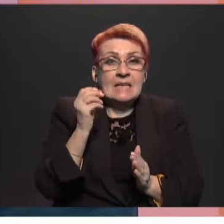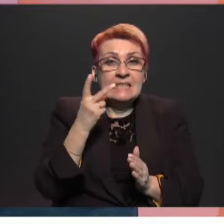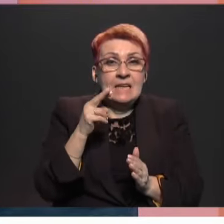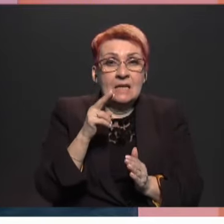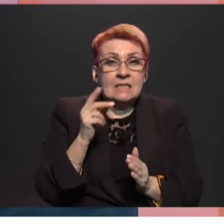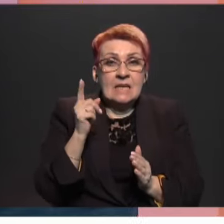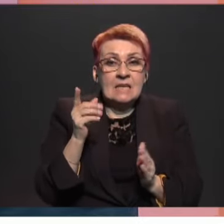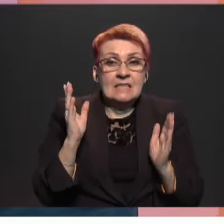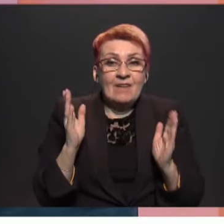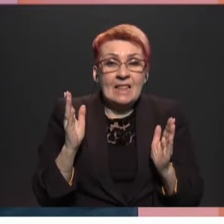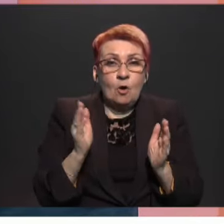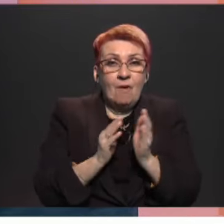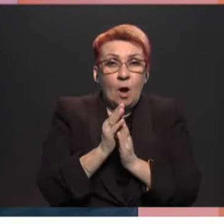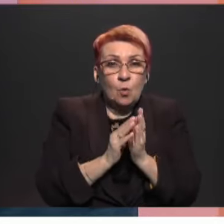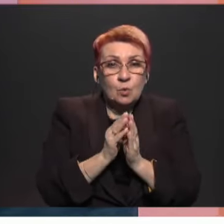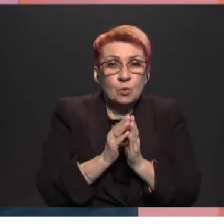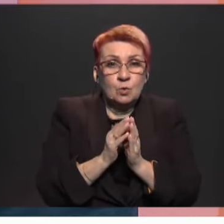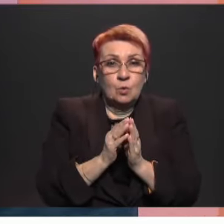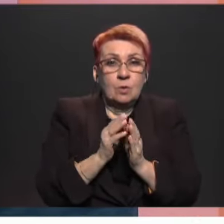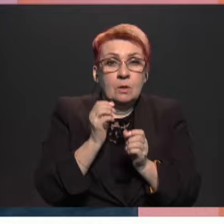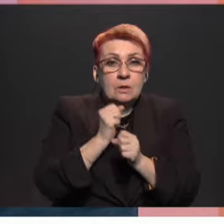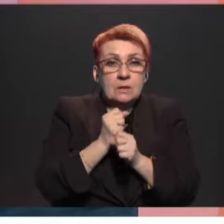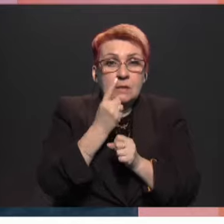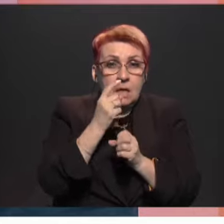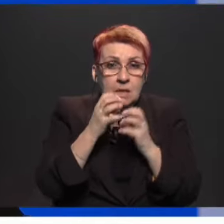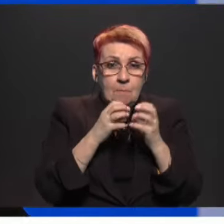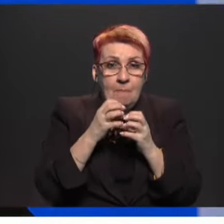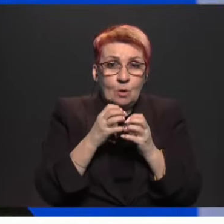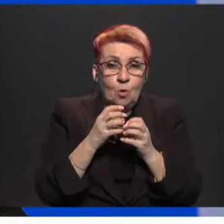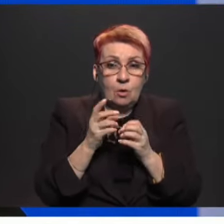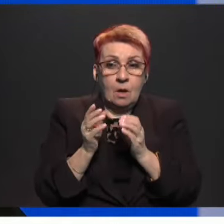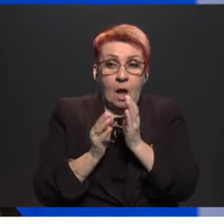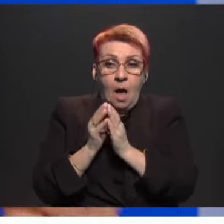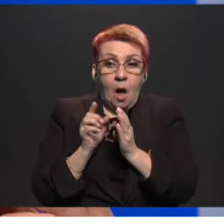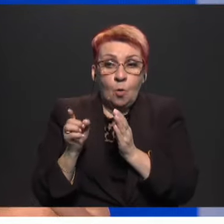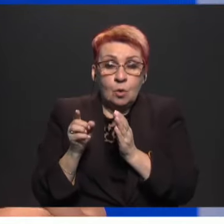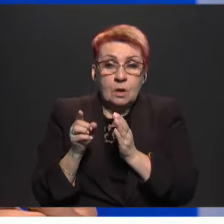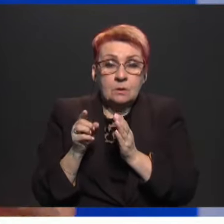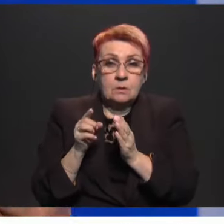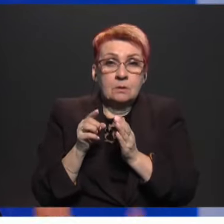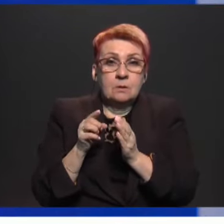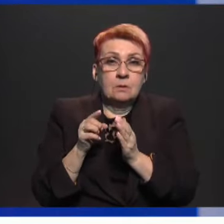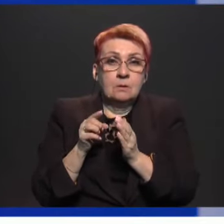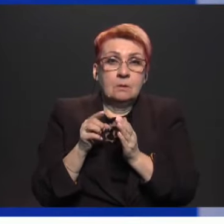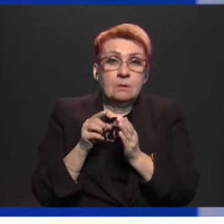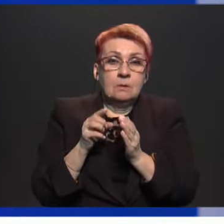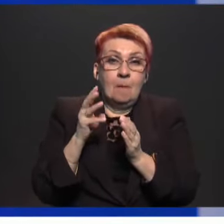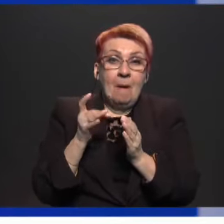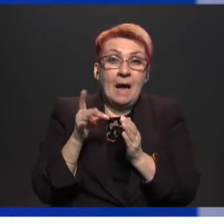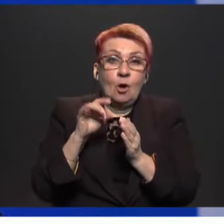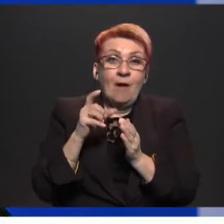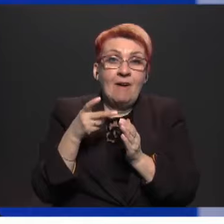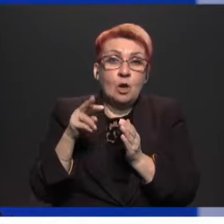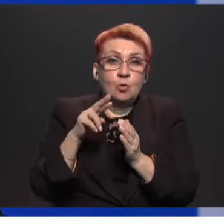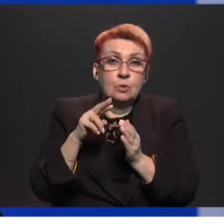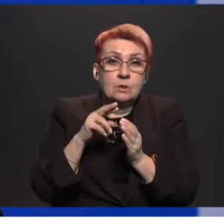такого огурчика даже вот такую помидорку сделать. Вот из огурца сделать помидору – это макроэволюция.